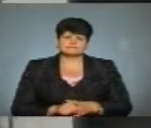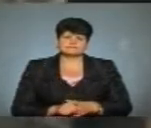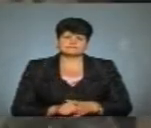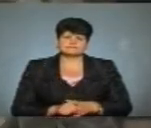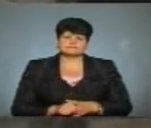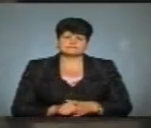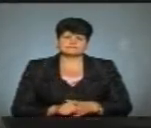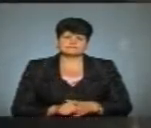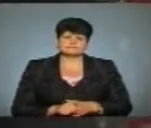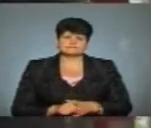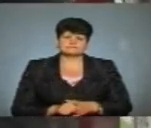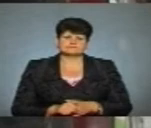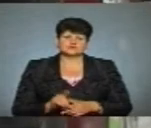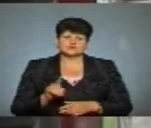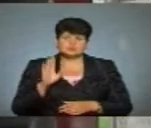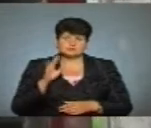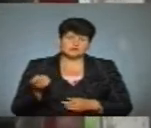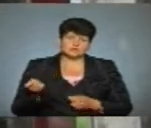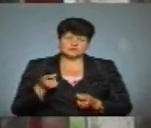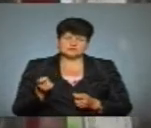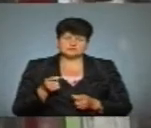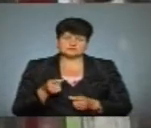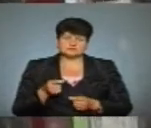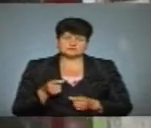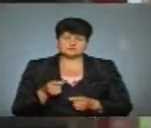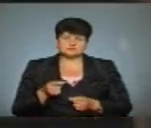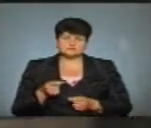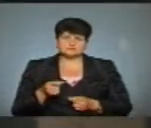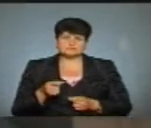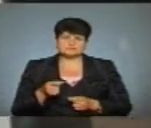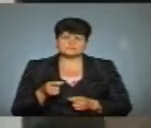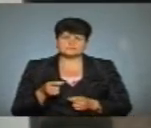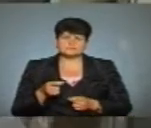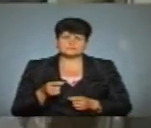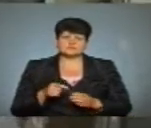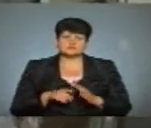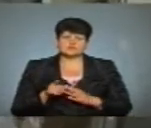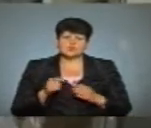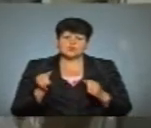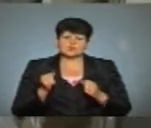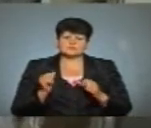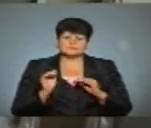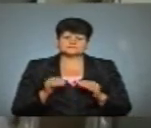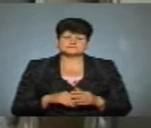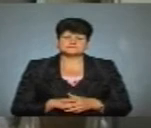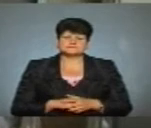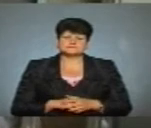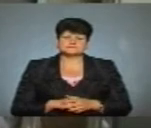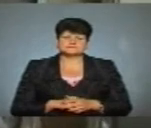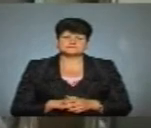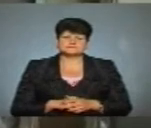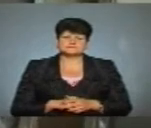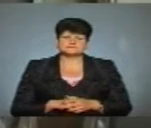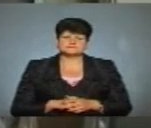Ну що, хлопці, носимо? Давайте з тих того холодильника давай спочатку. А капуста що?